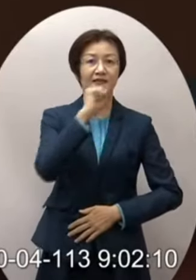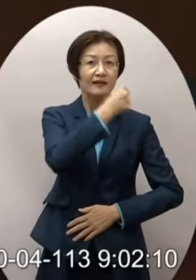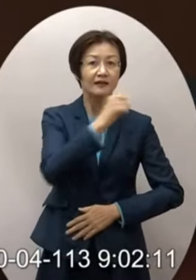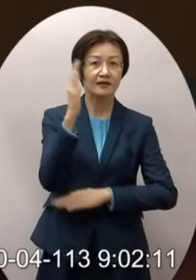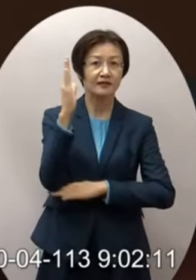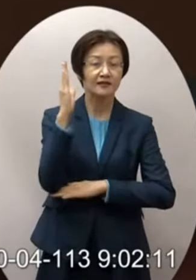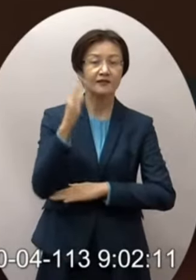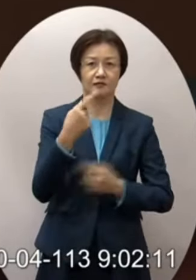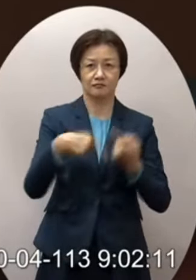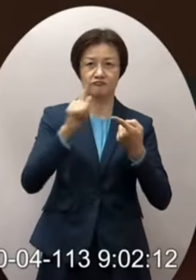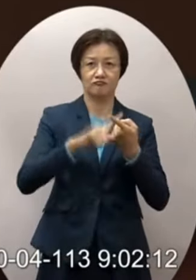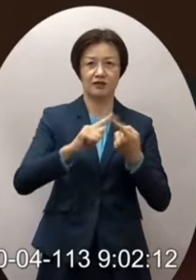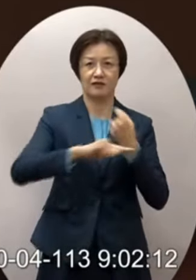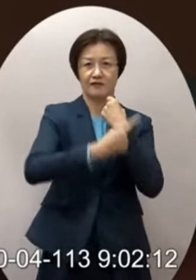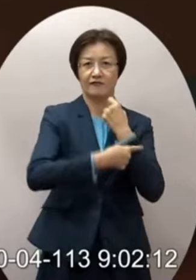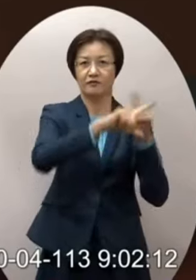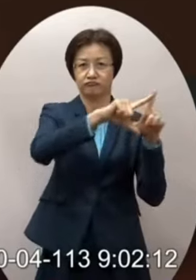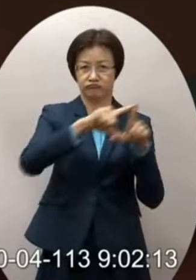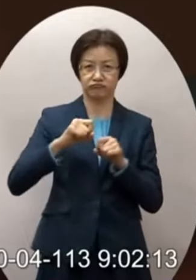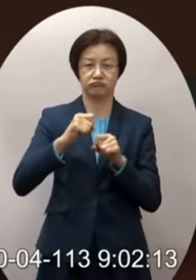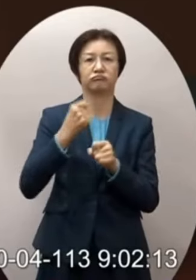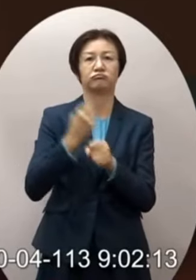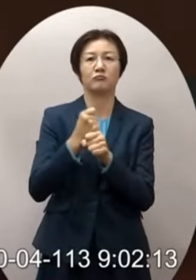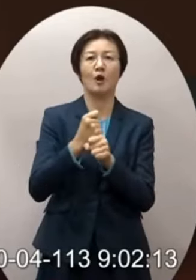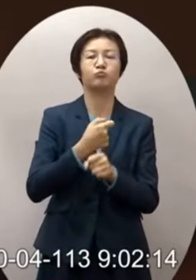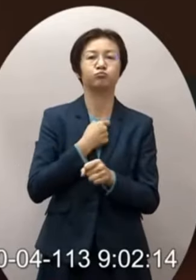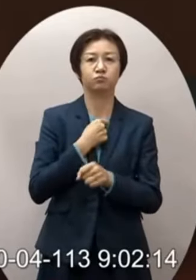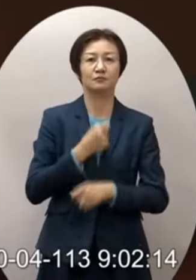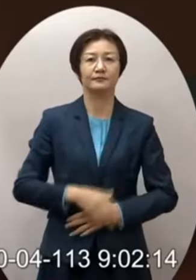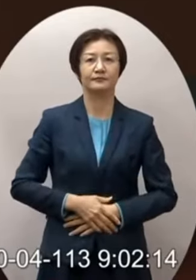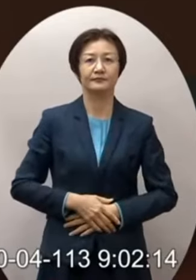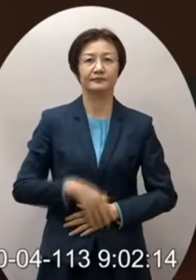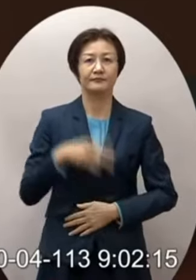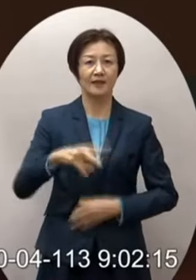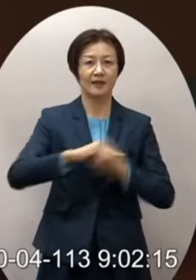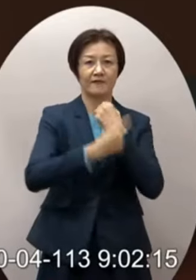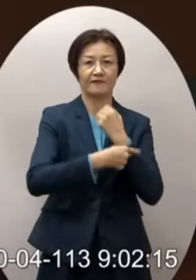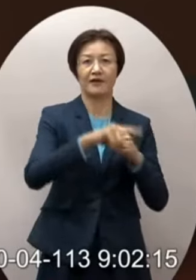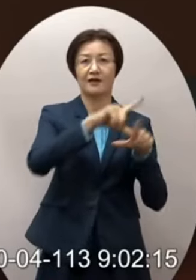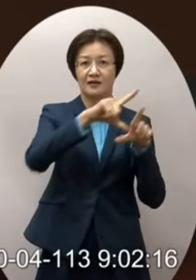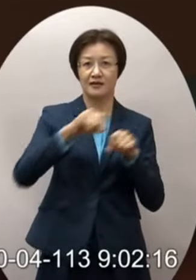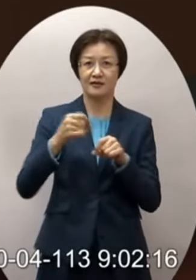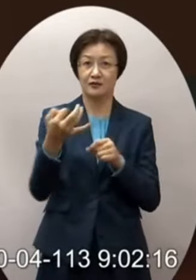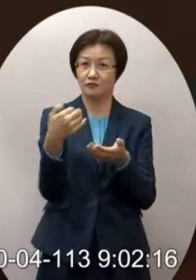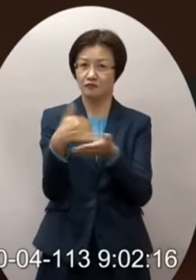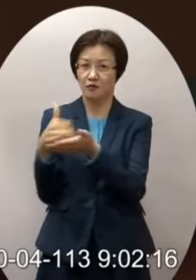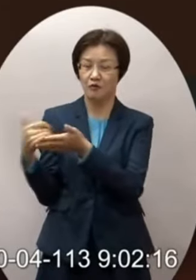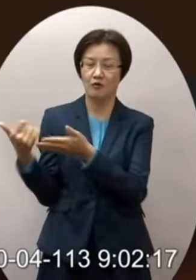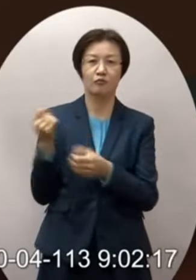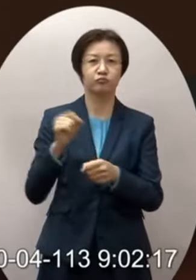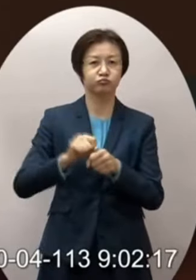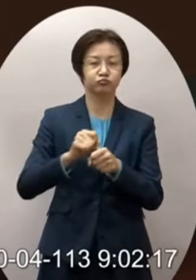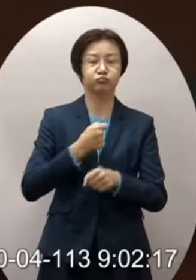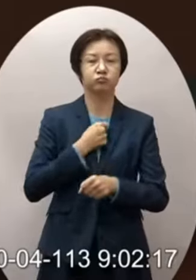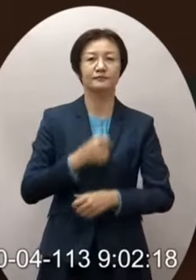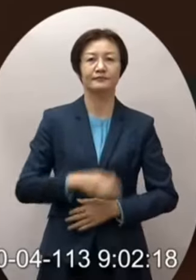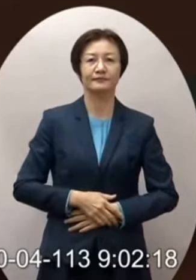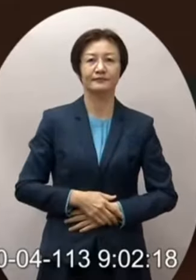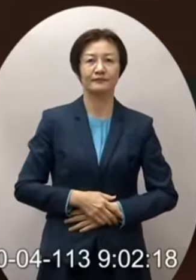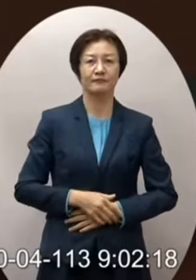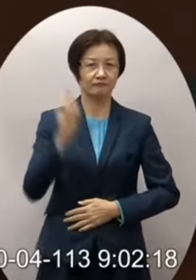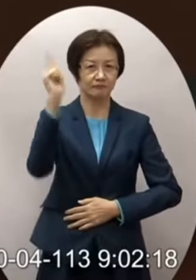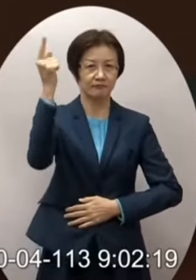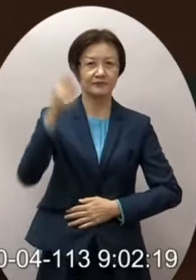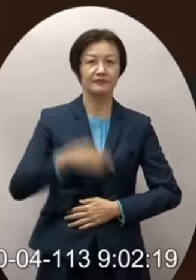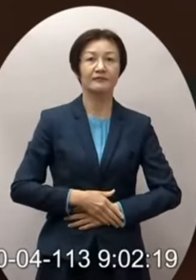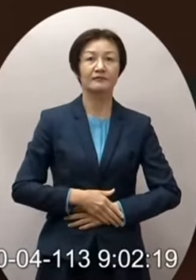就必须要依法行政，依法编列预算。除非这个